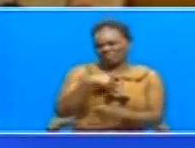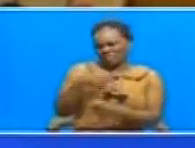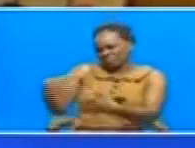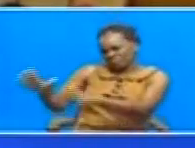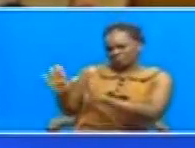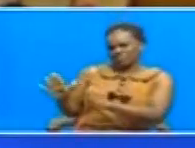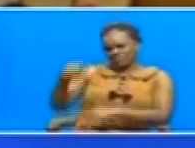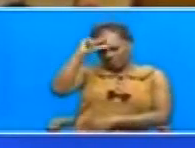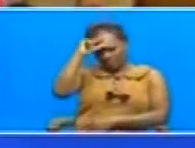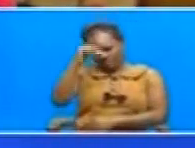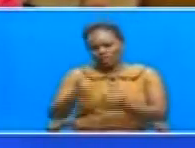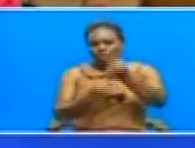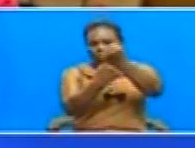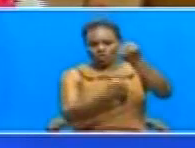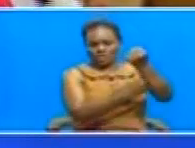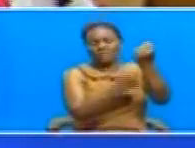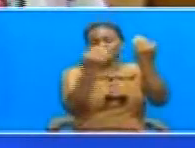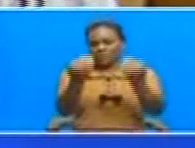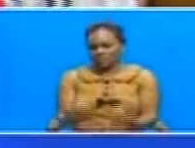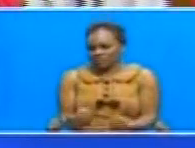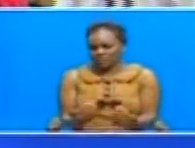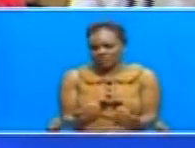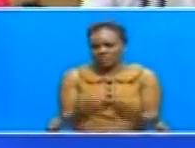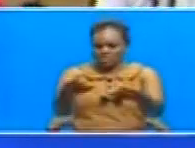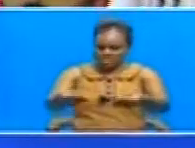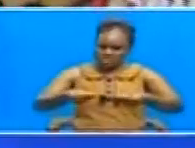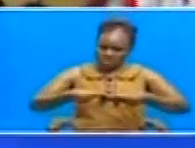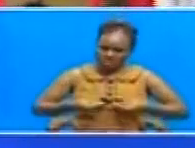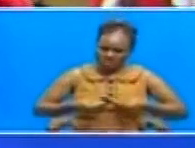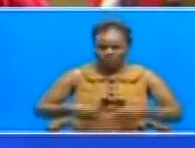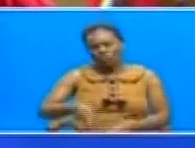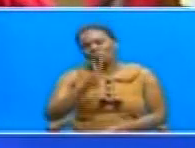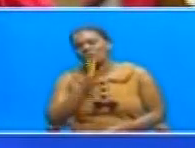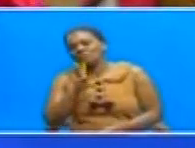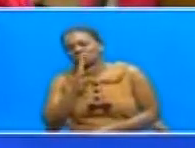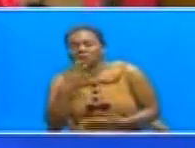serikali. We need some sponsors to even give us some water,